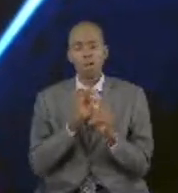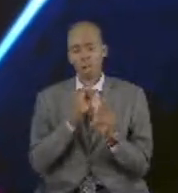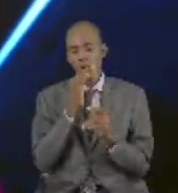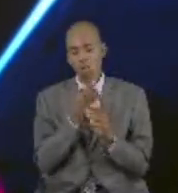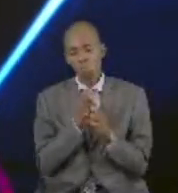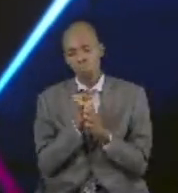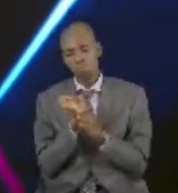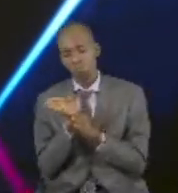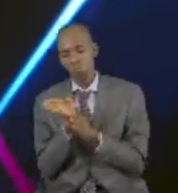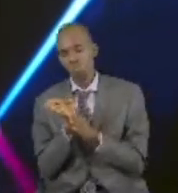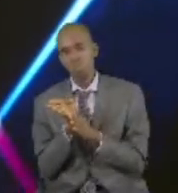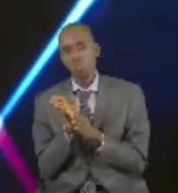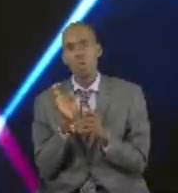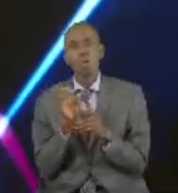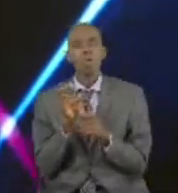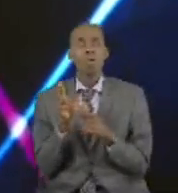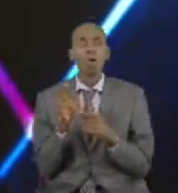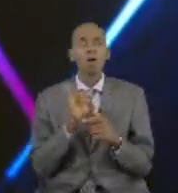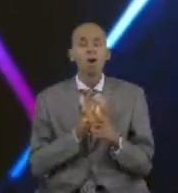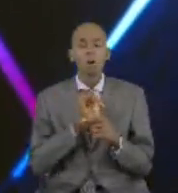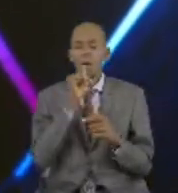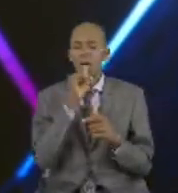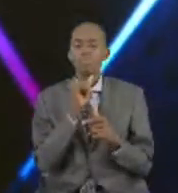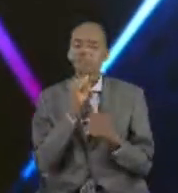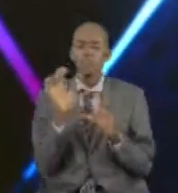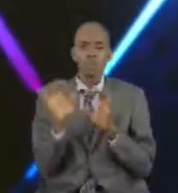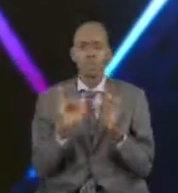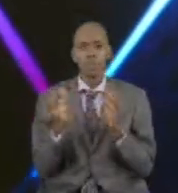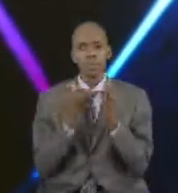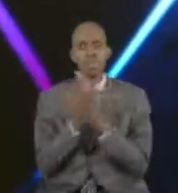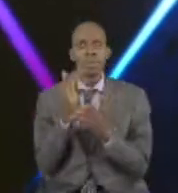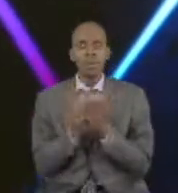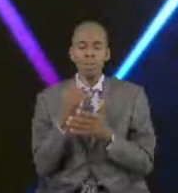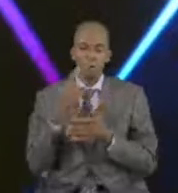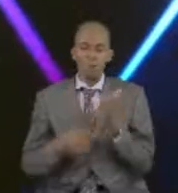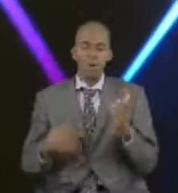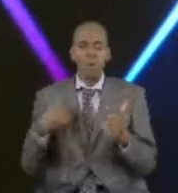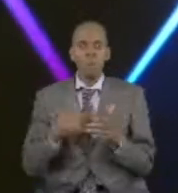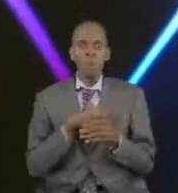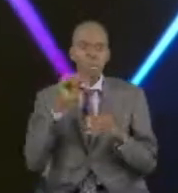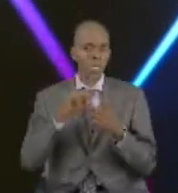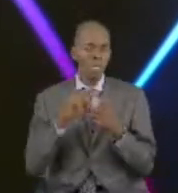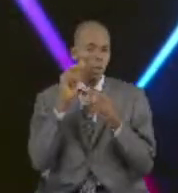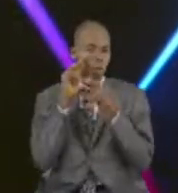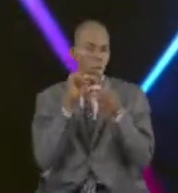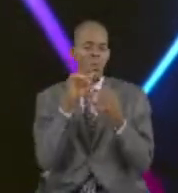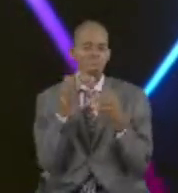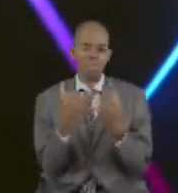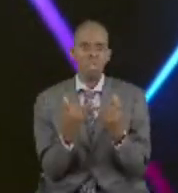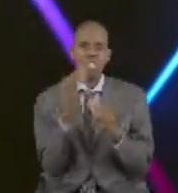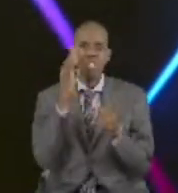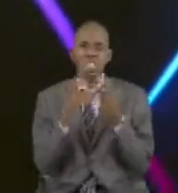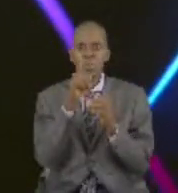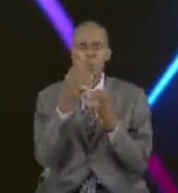suis courbé ou bien je ne fais pas ce que je dois faire de manière correcte. C'est ce que nous devons faire maintenant. Si